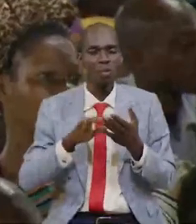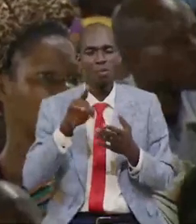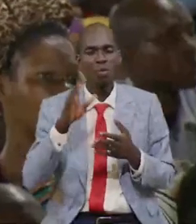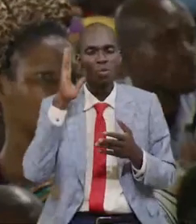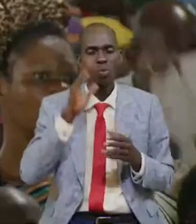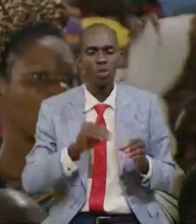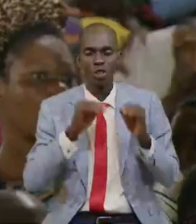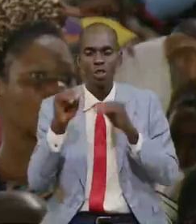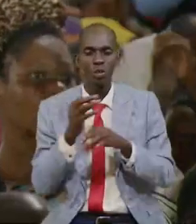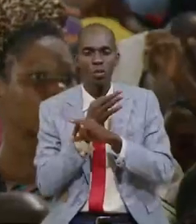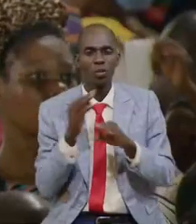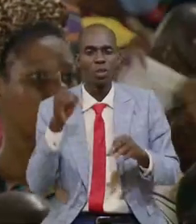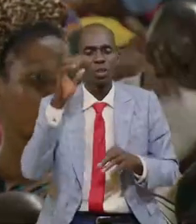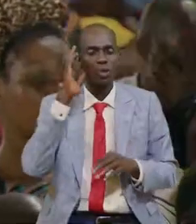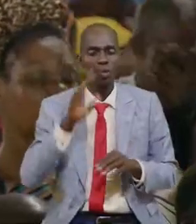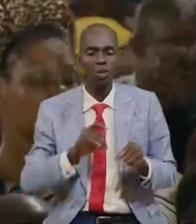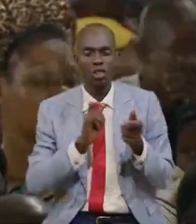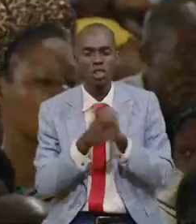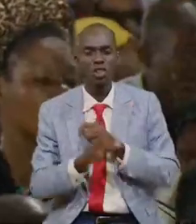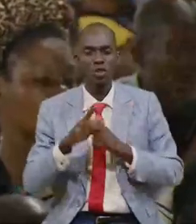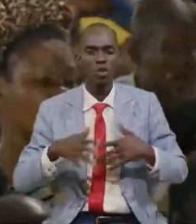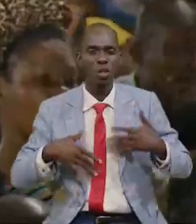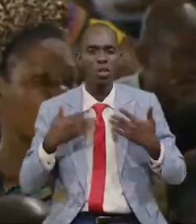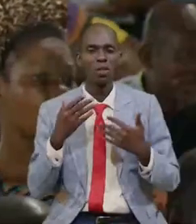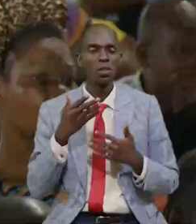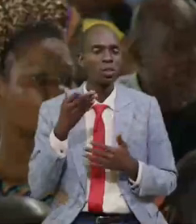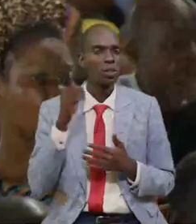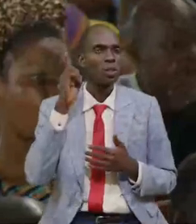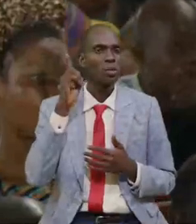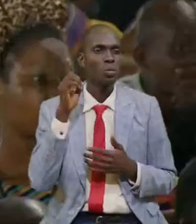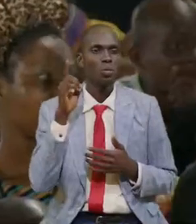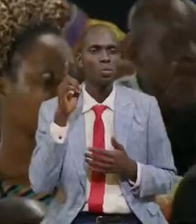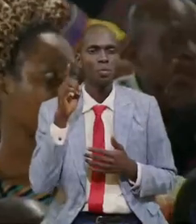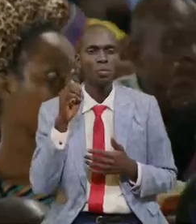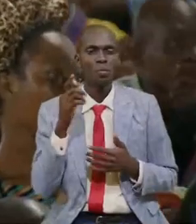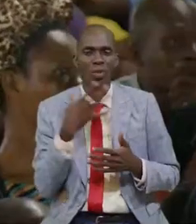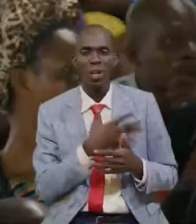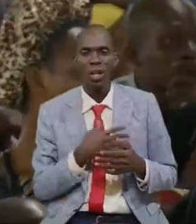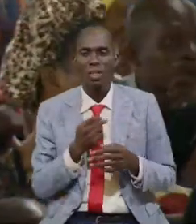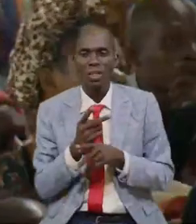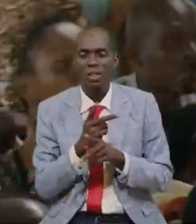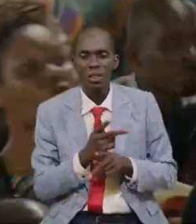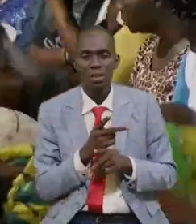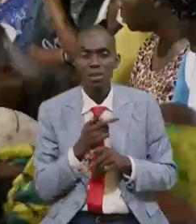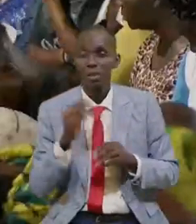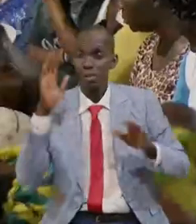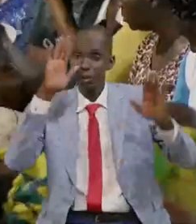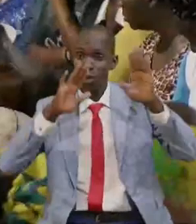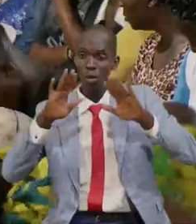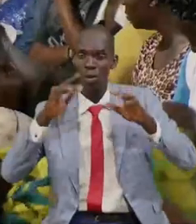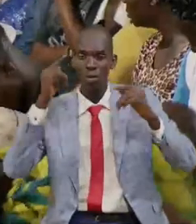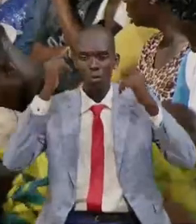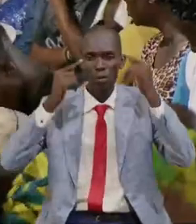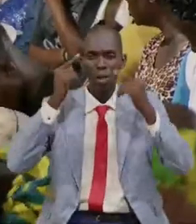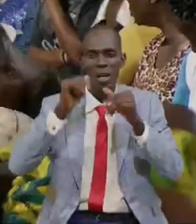vous affranchir, il va changer votre vie. Alors, il va se marier à vous et les soins et les soucis, le reste de votre